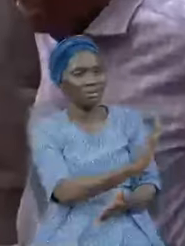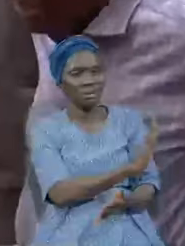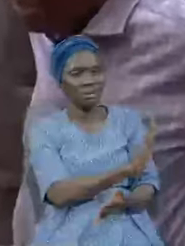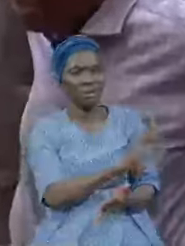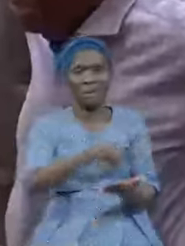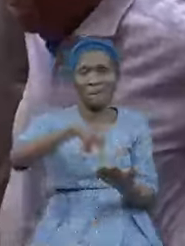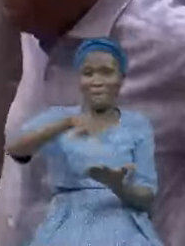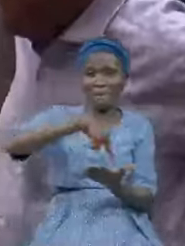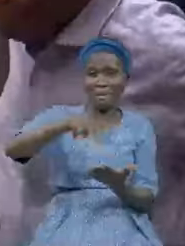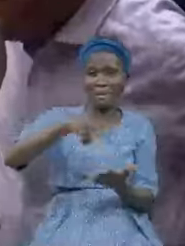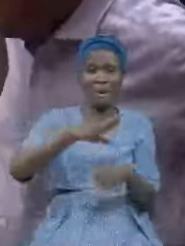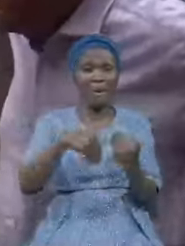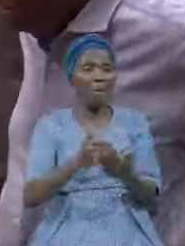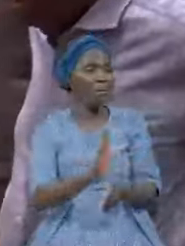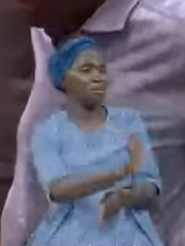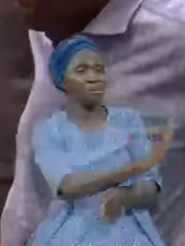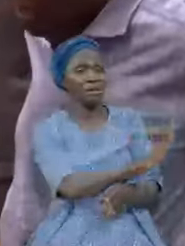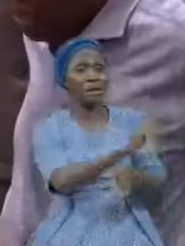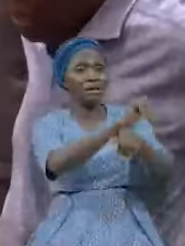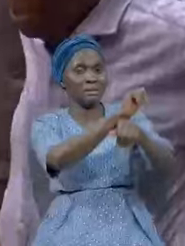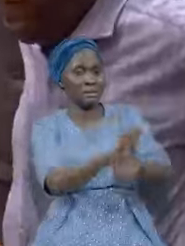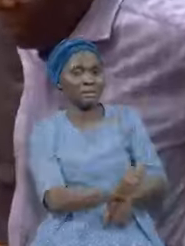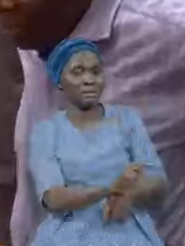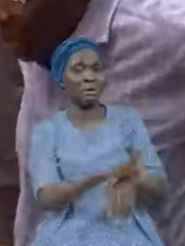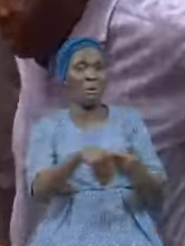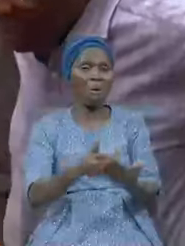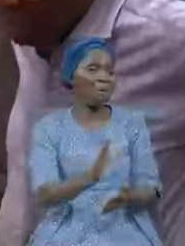leurs traditions toutes leur